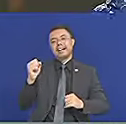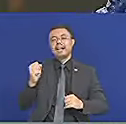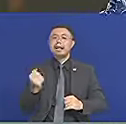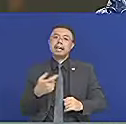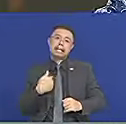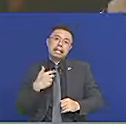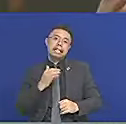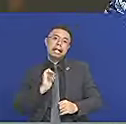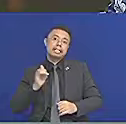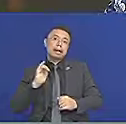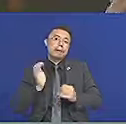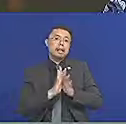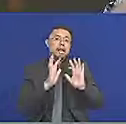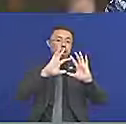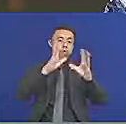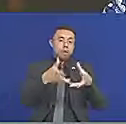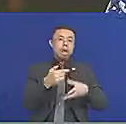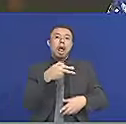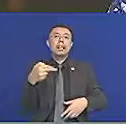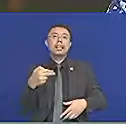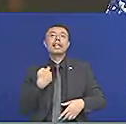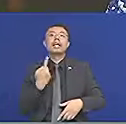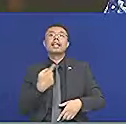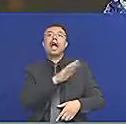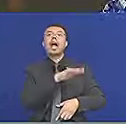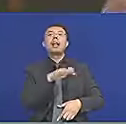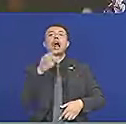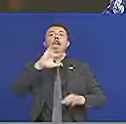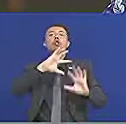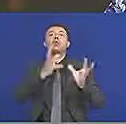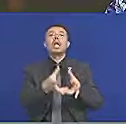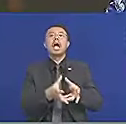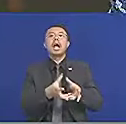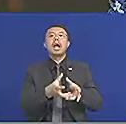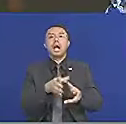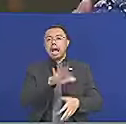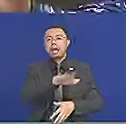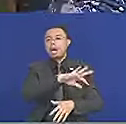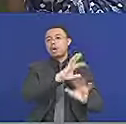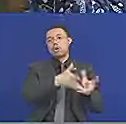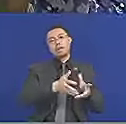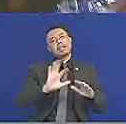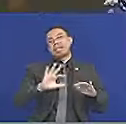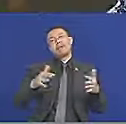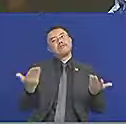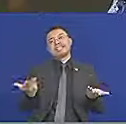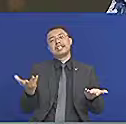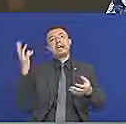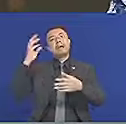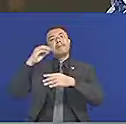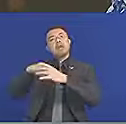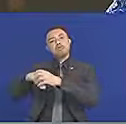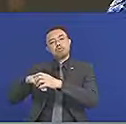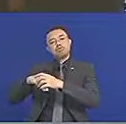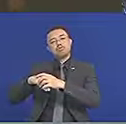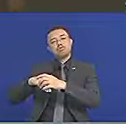Kita sama dengan dunia berarti anak dunia. Anak dunia tidak mungkin masuk ke